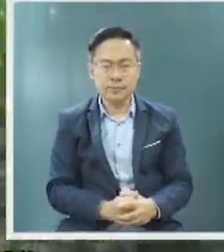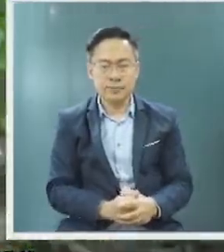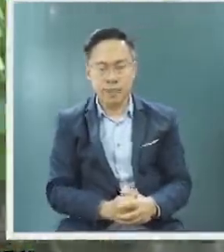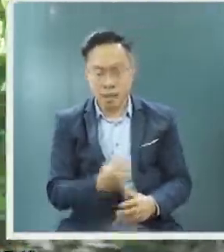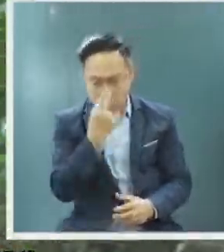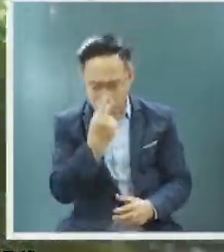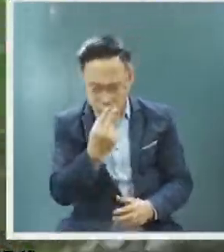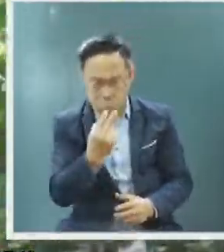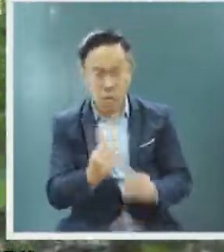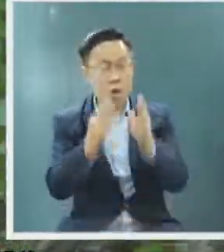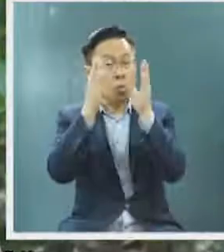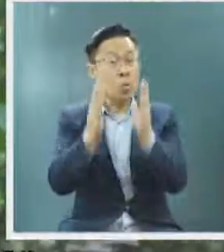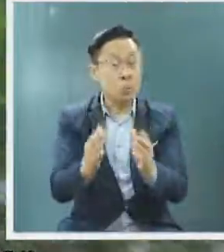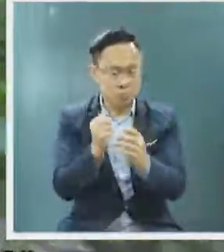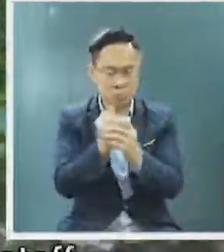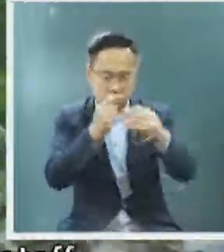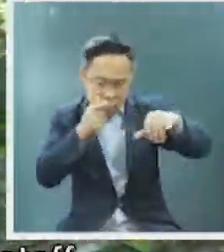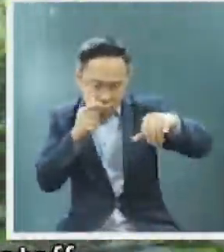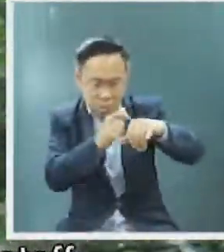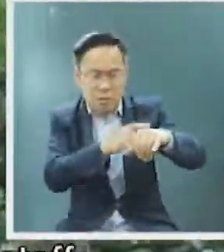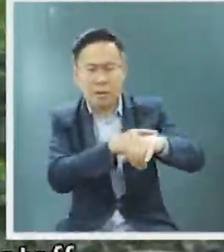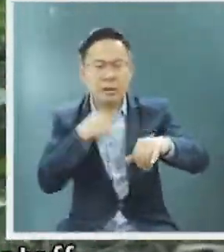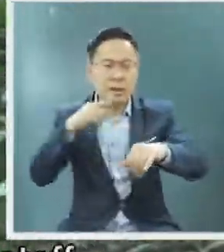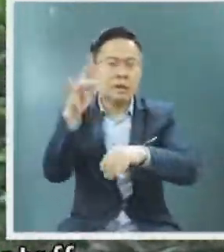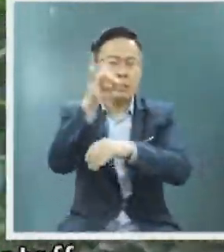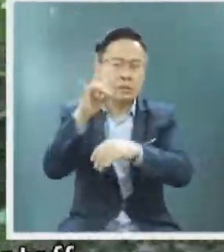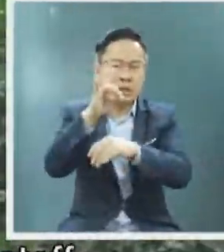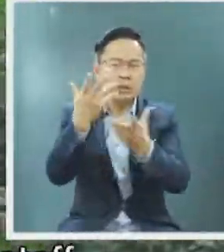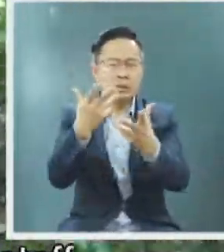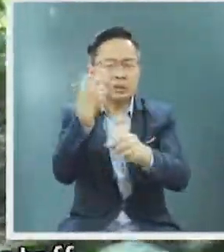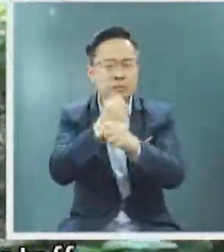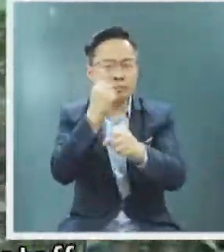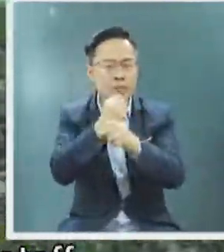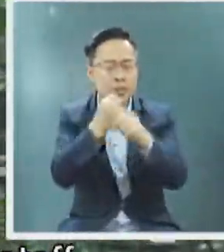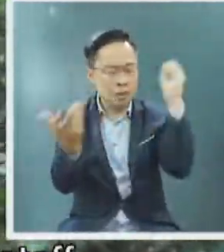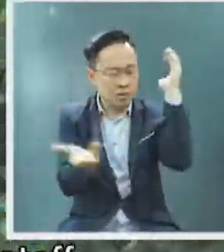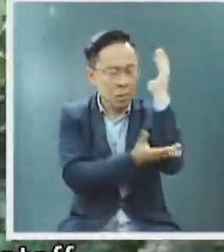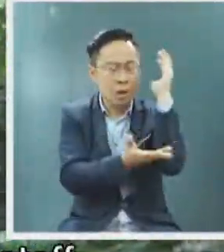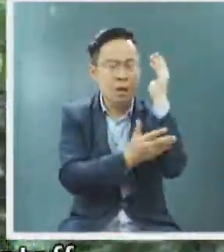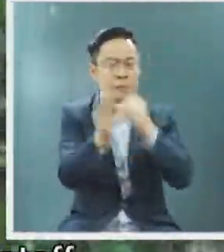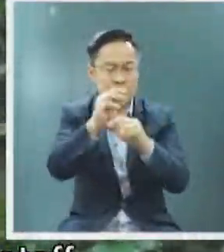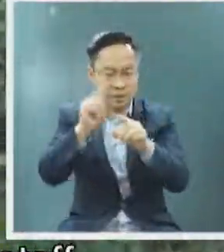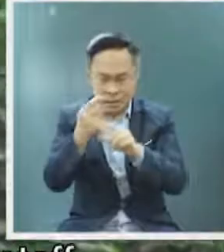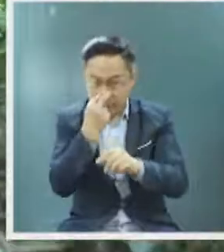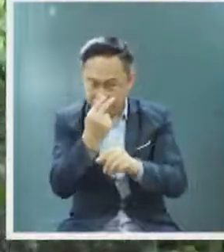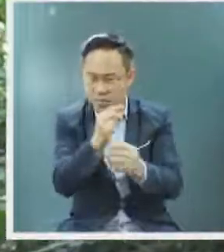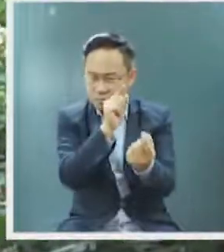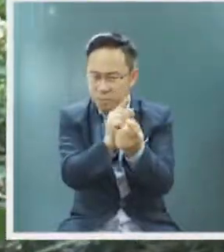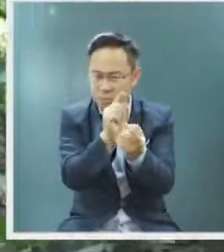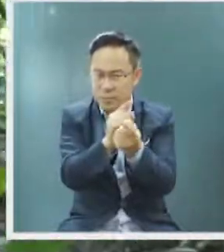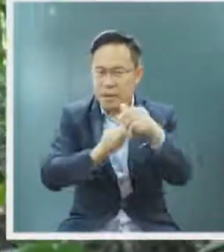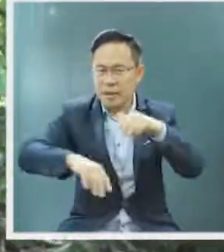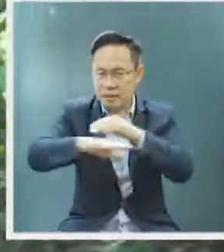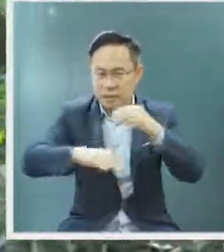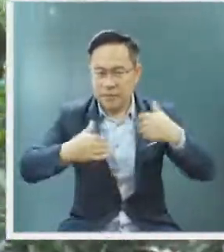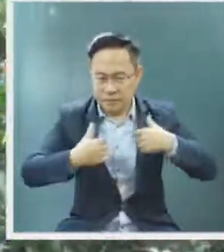การแกะรอยของคนที่เข้ามาใช้ประโยชน์ว่ามาล่ากันครับก็เหมือนลักษณะแบบนี้พี่นะ